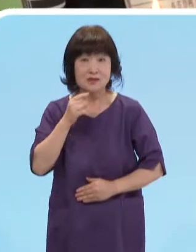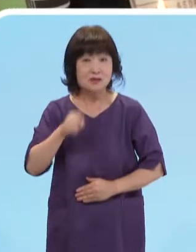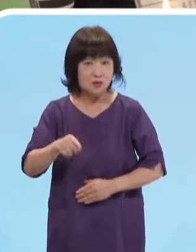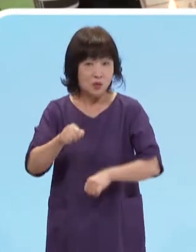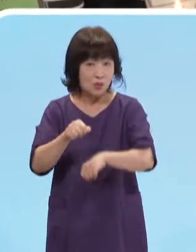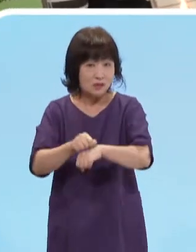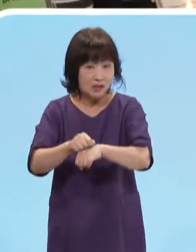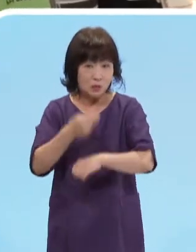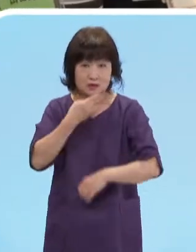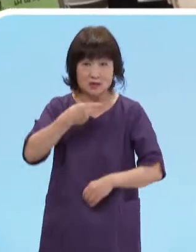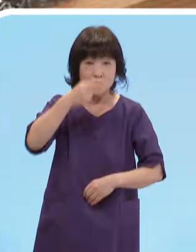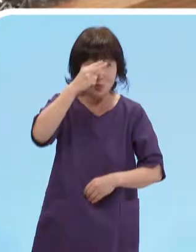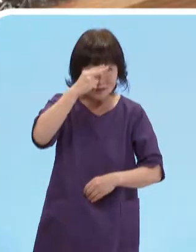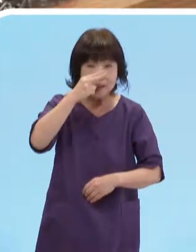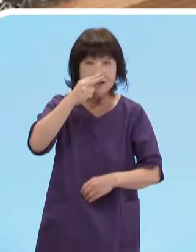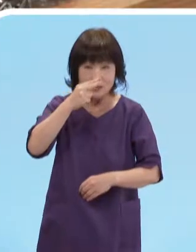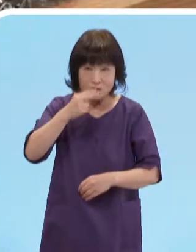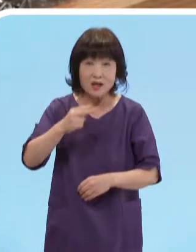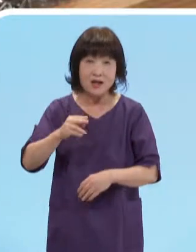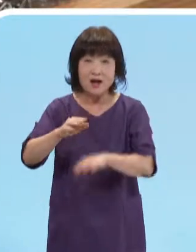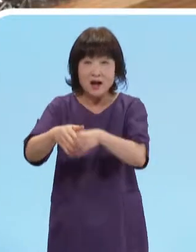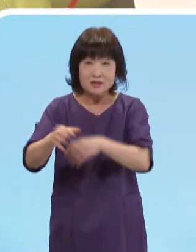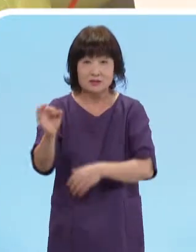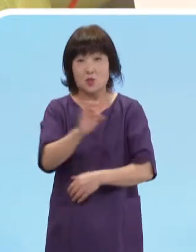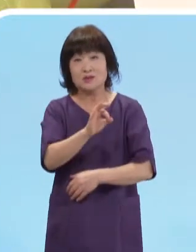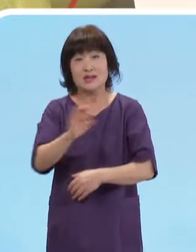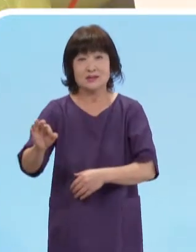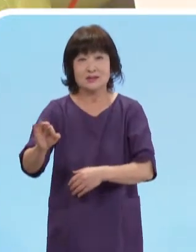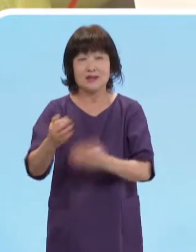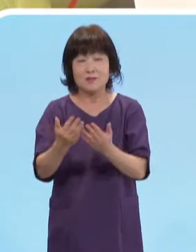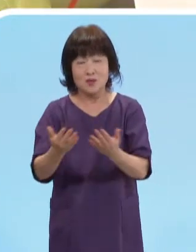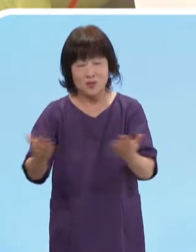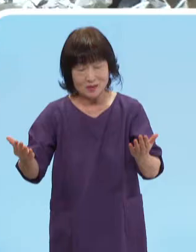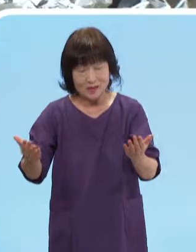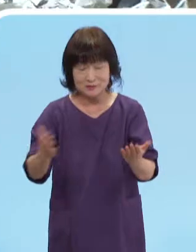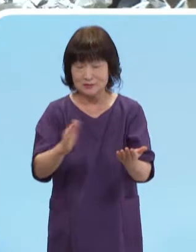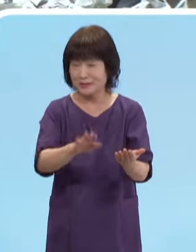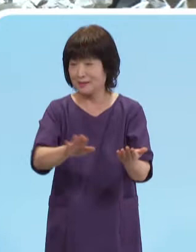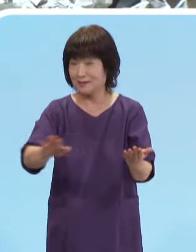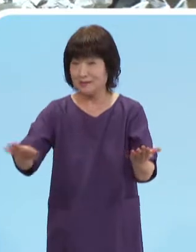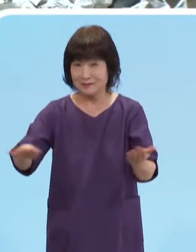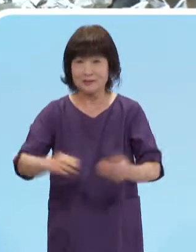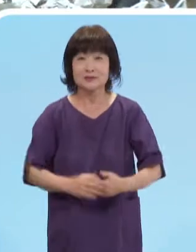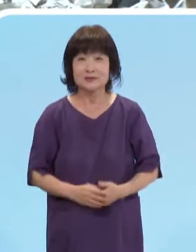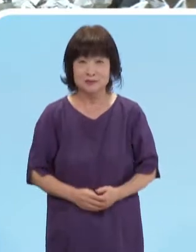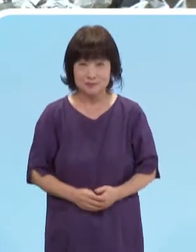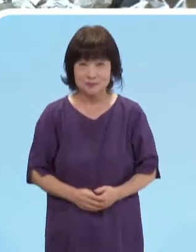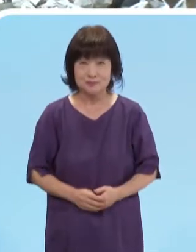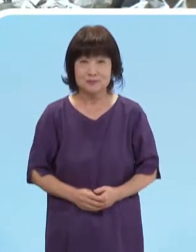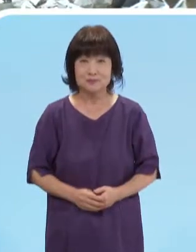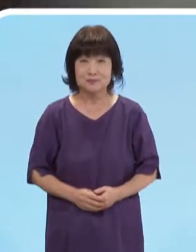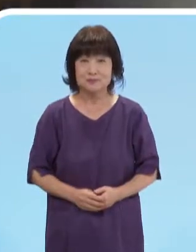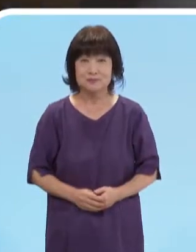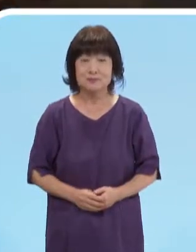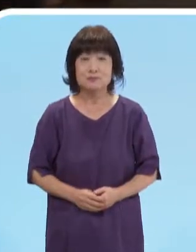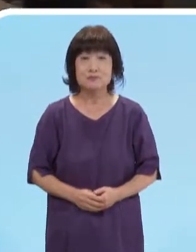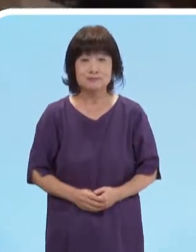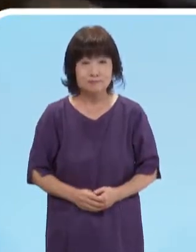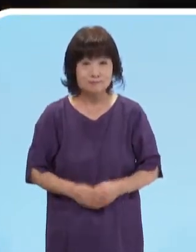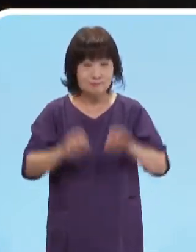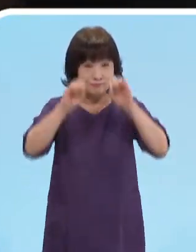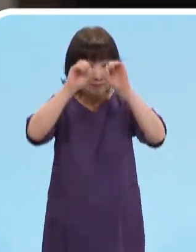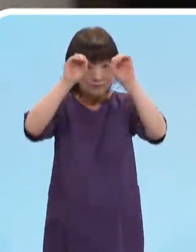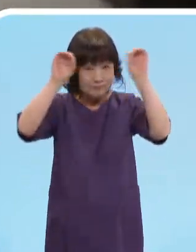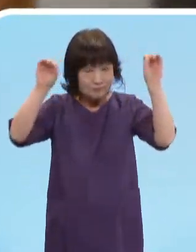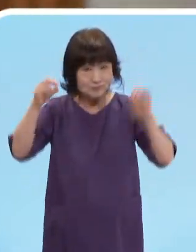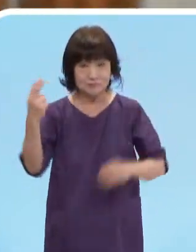田錦を使ったお酒や地元の農産品や特産品などがたくさん販売されてます。 さ